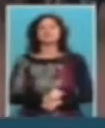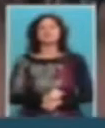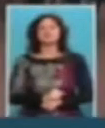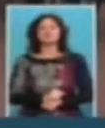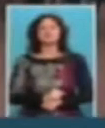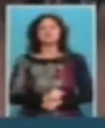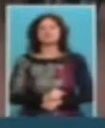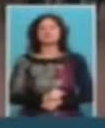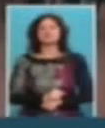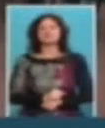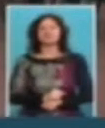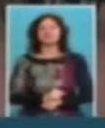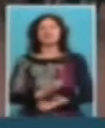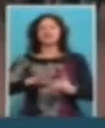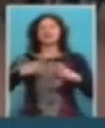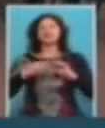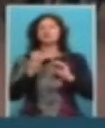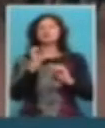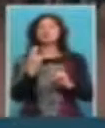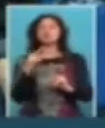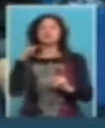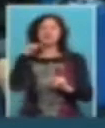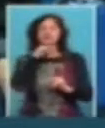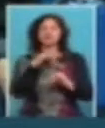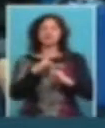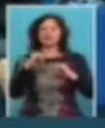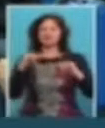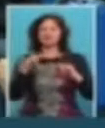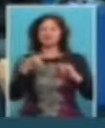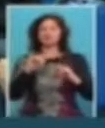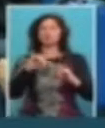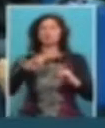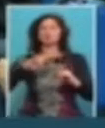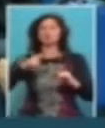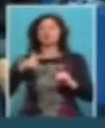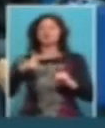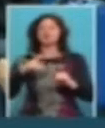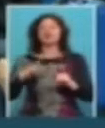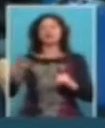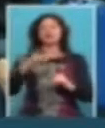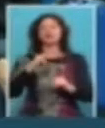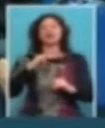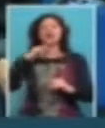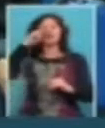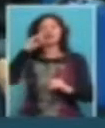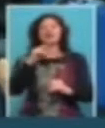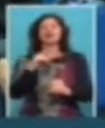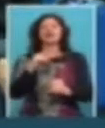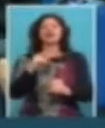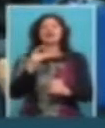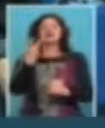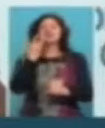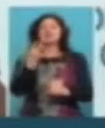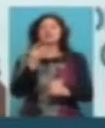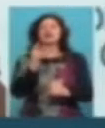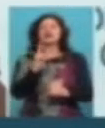жұмыстары жалғасуда. Жергілікті фермерлер республикалық бюджет есебінен асыл тұқымды ірі қара санын көбейтуде, сондай-ақ экспорт үлесі